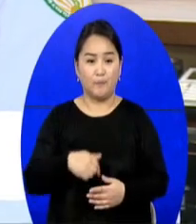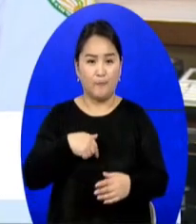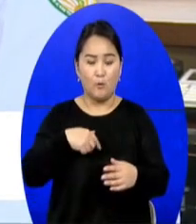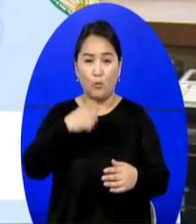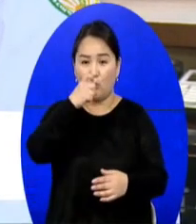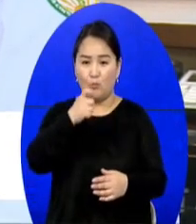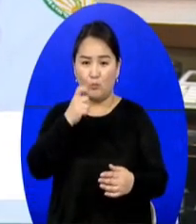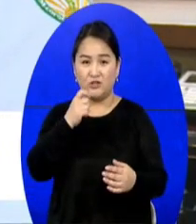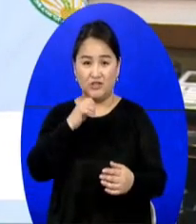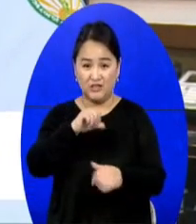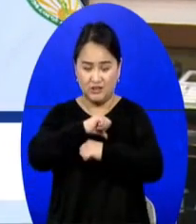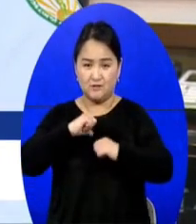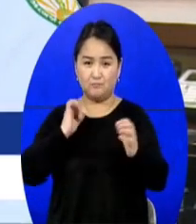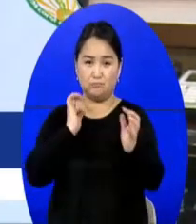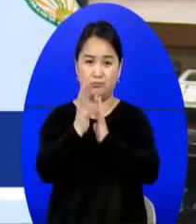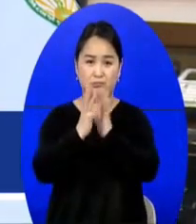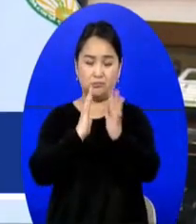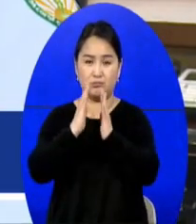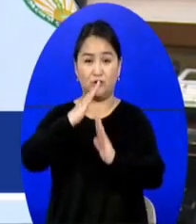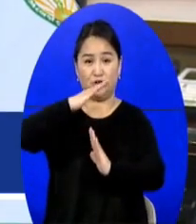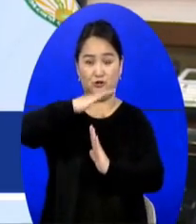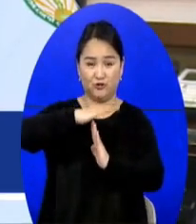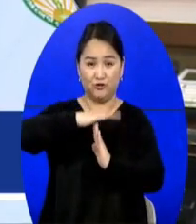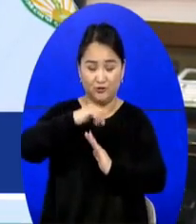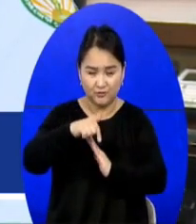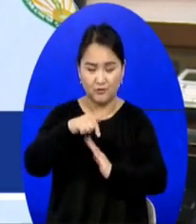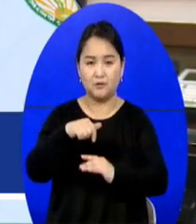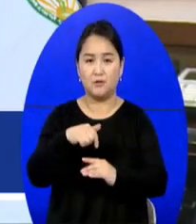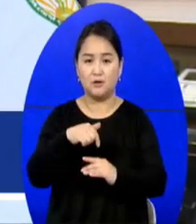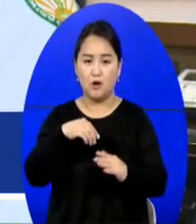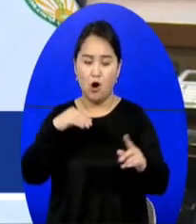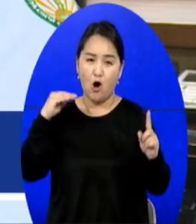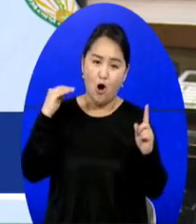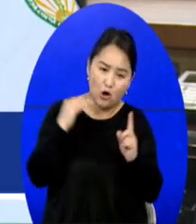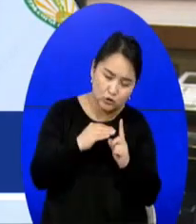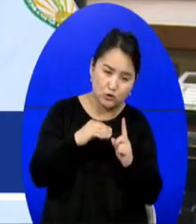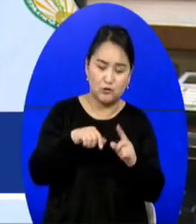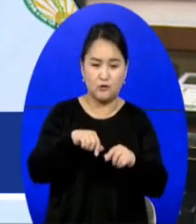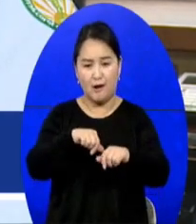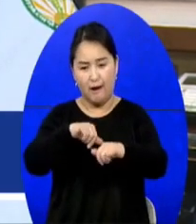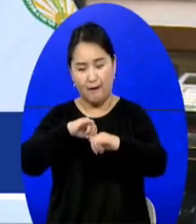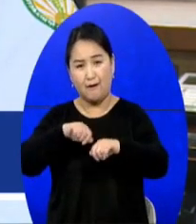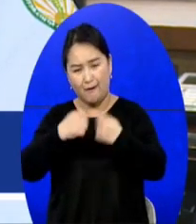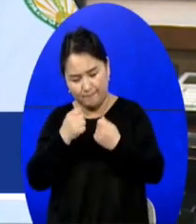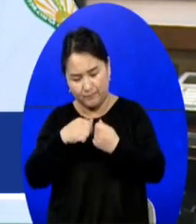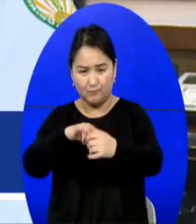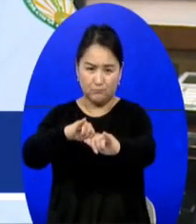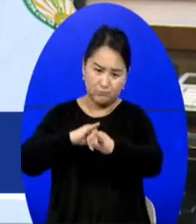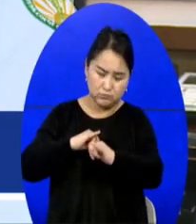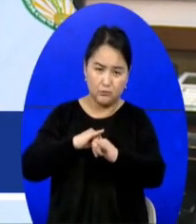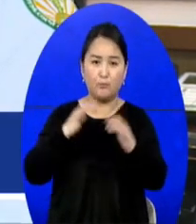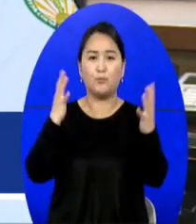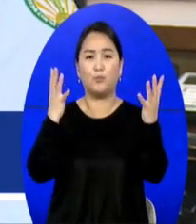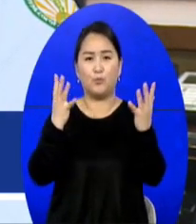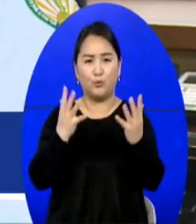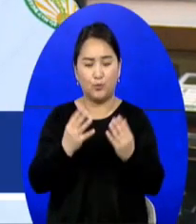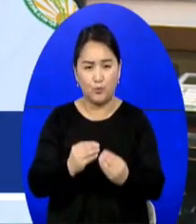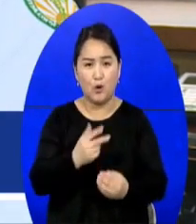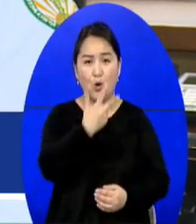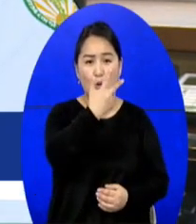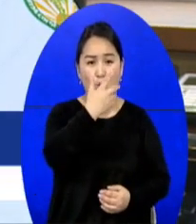учраас осол гэмтлийн тоо тохиолдол бол бас тодорхой буурсан. Ер нь сүүлийн 2 сарын хугацаанд бол өмнөх үеигээс нэг 30-40 хувиар бол